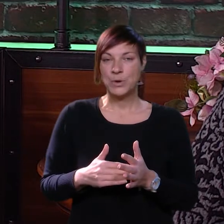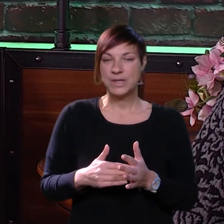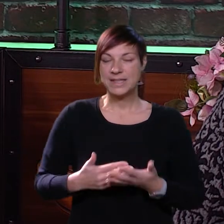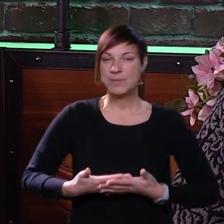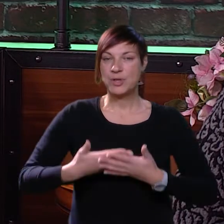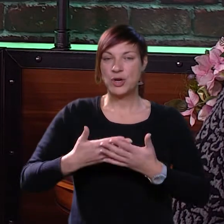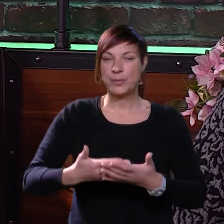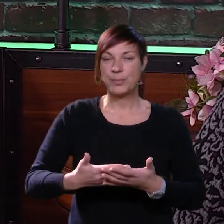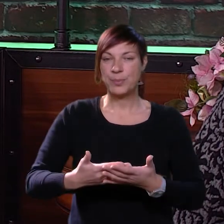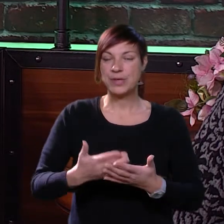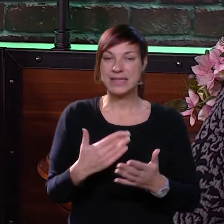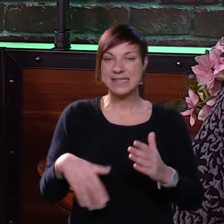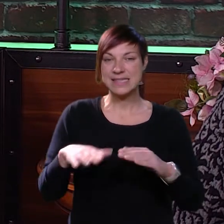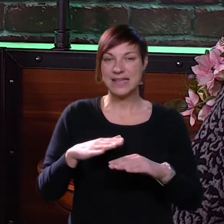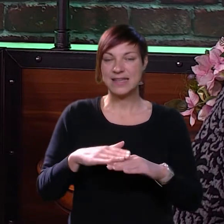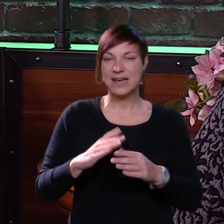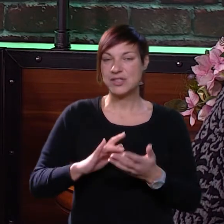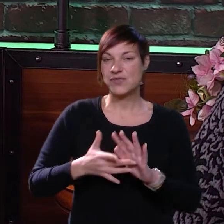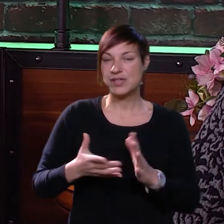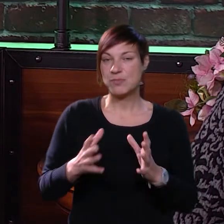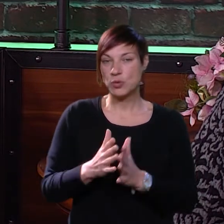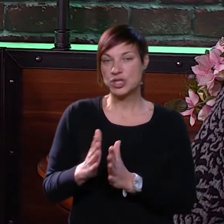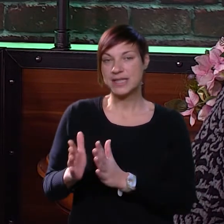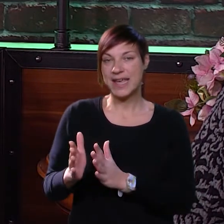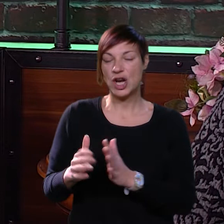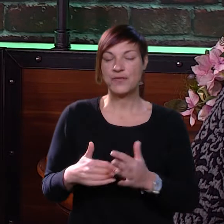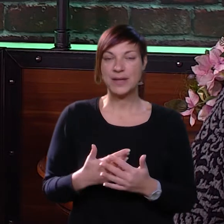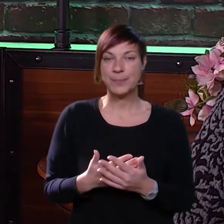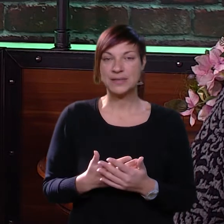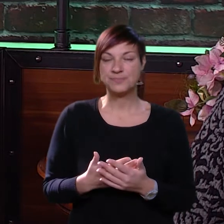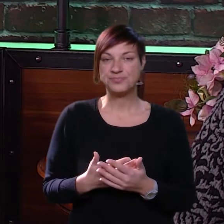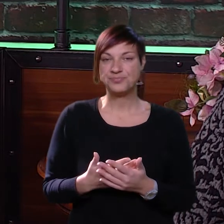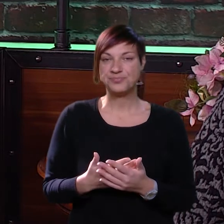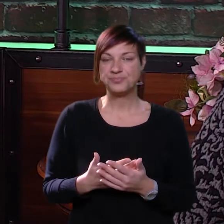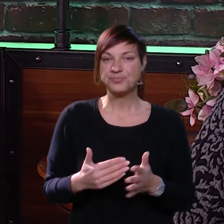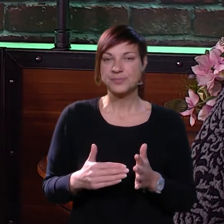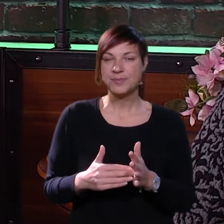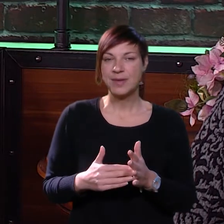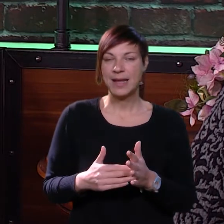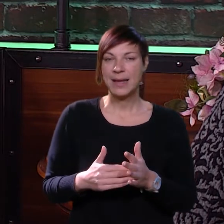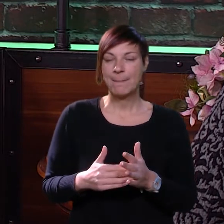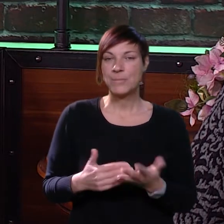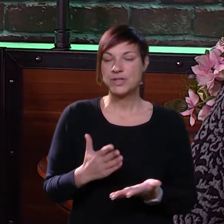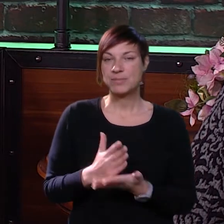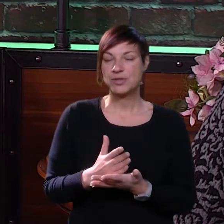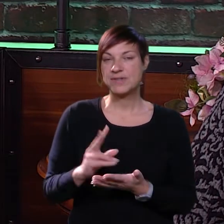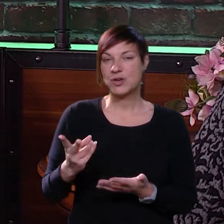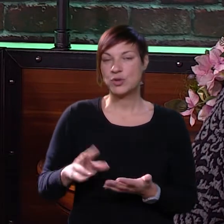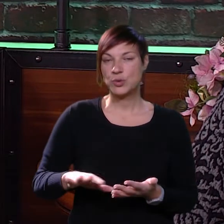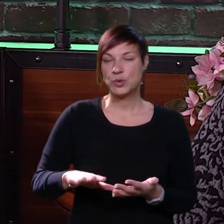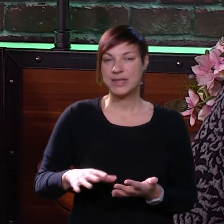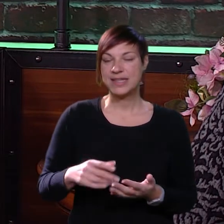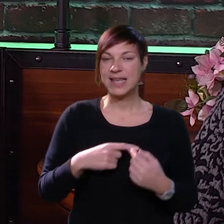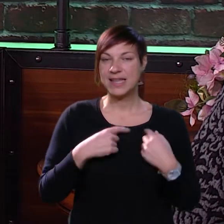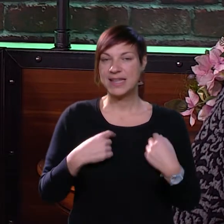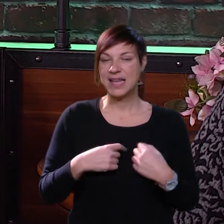tako poticati njegov razvoj u svim mogućim segmentima, je ono potrebno onoga koji svako